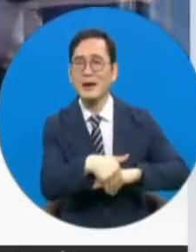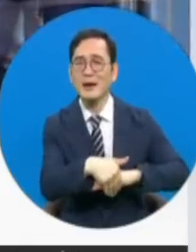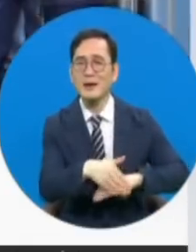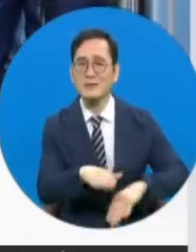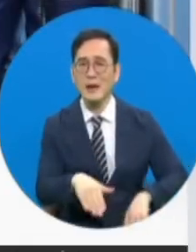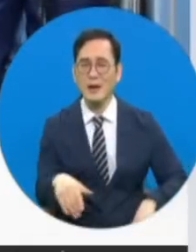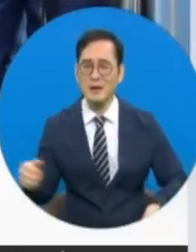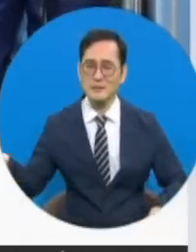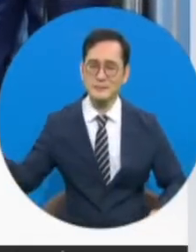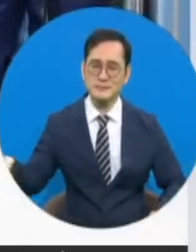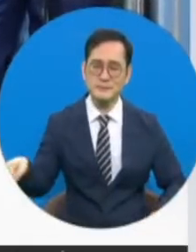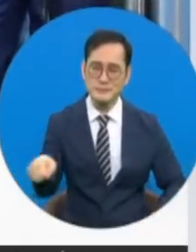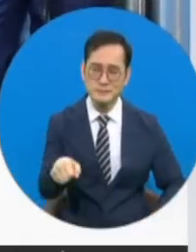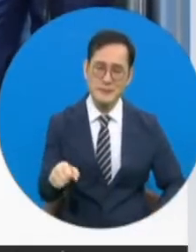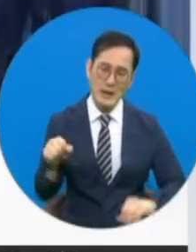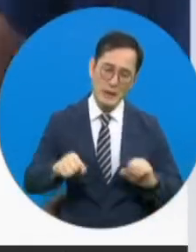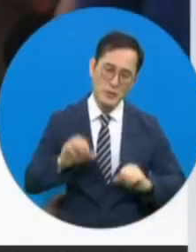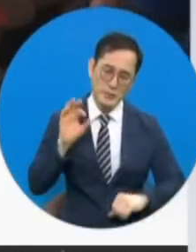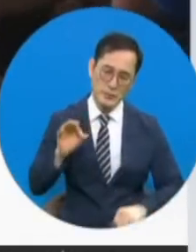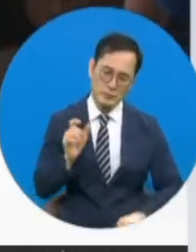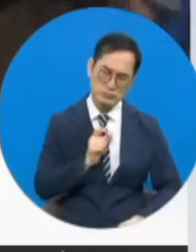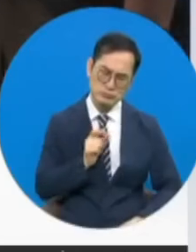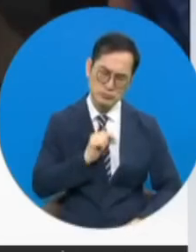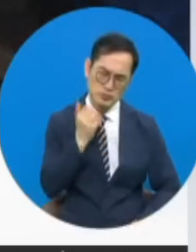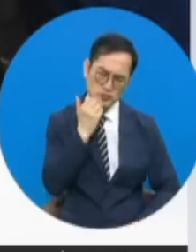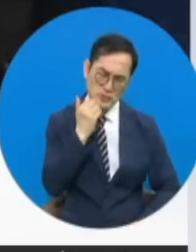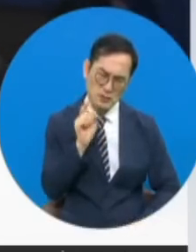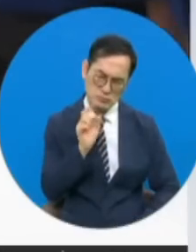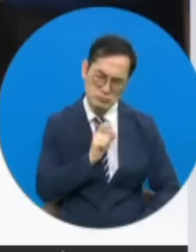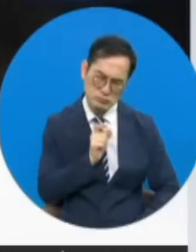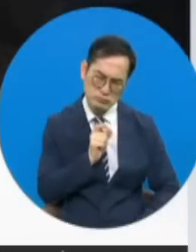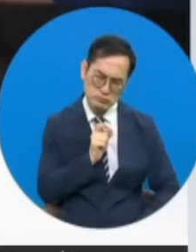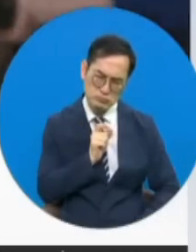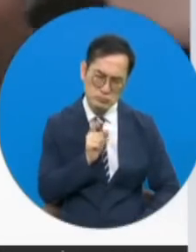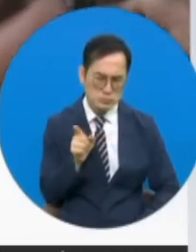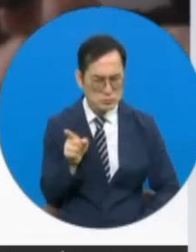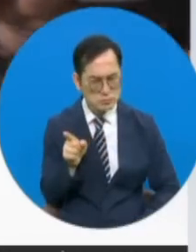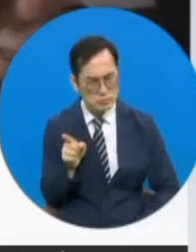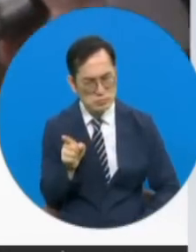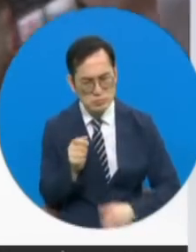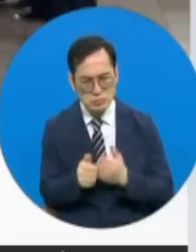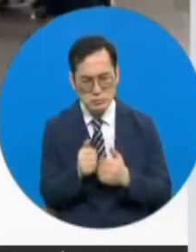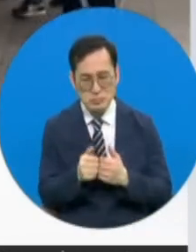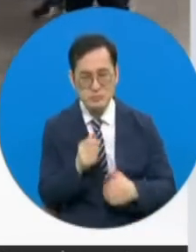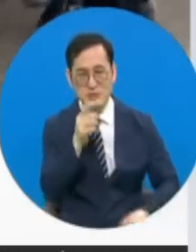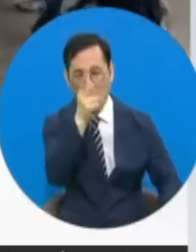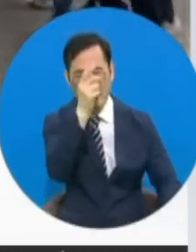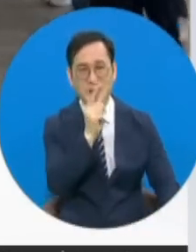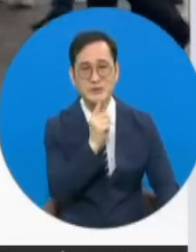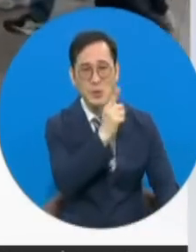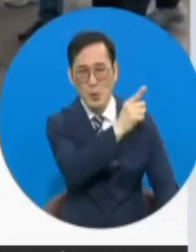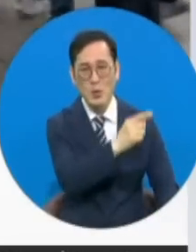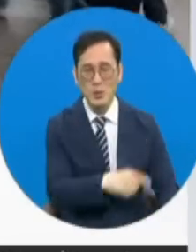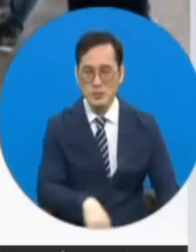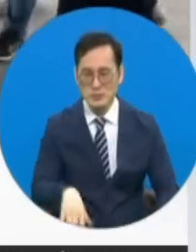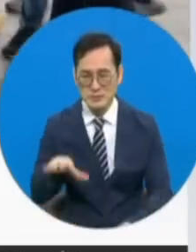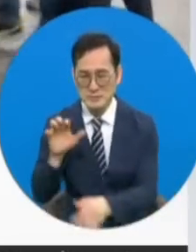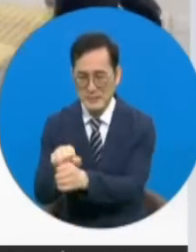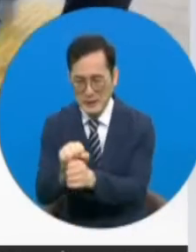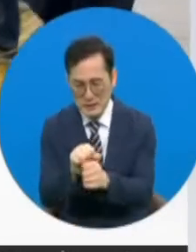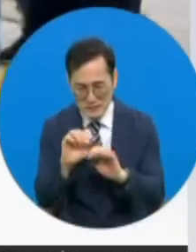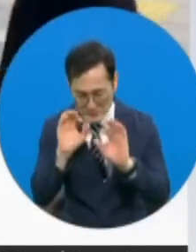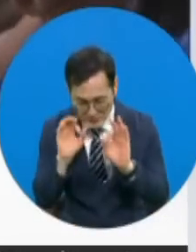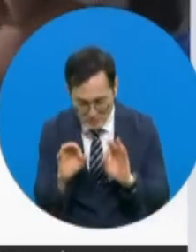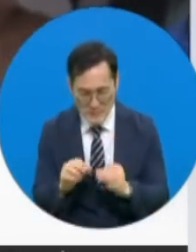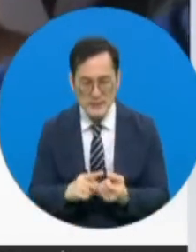뭐 엄청난 개인적으로 범행을 하다가 결국은 발각됐고 우리 사회에 굉장히 많은 충격을 주고 있는 그런